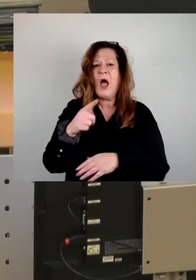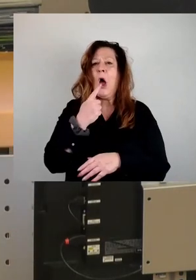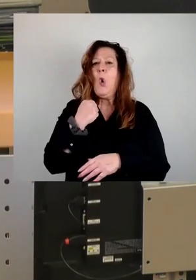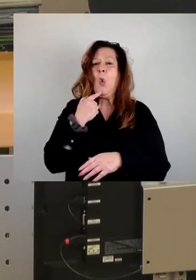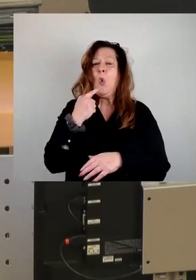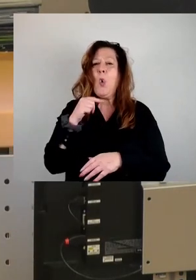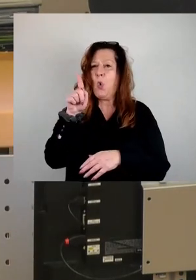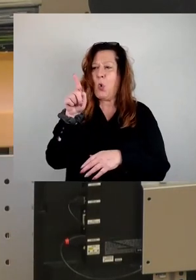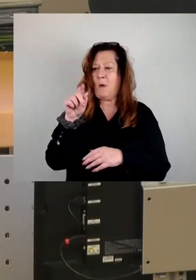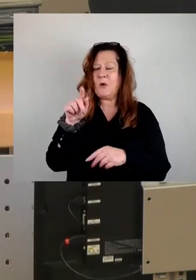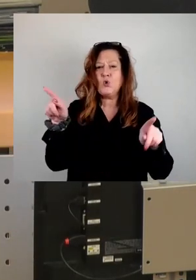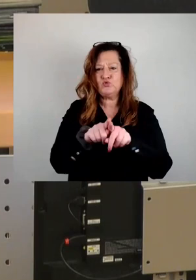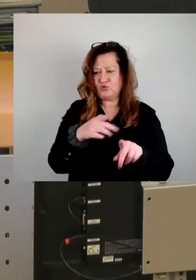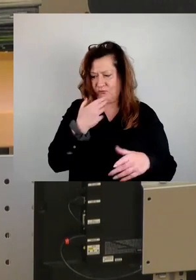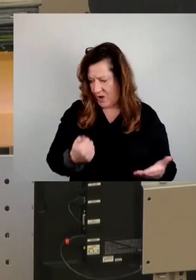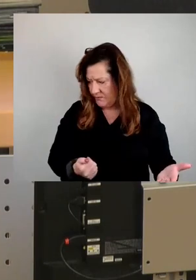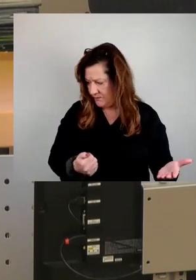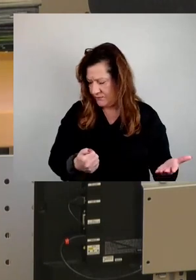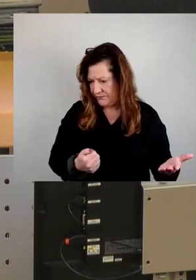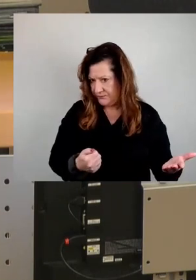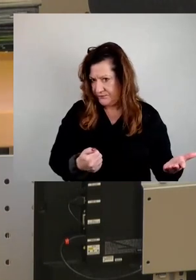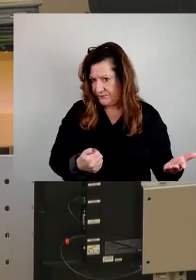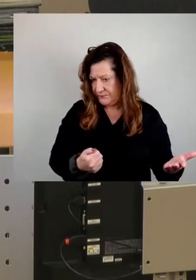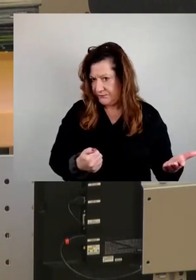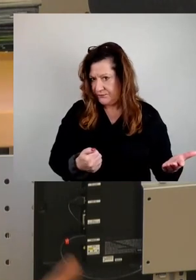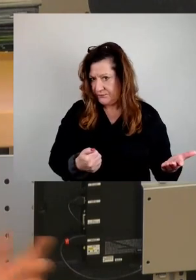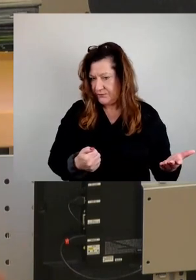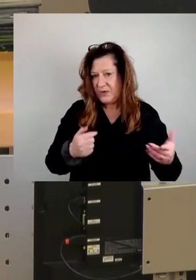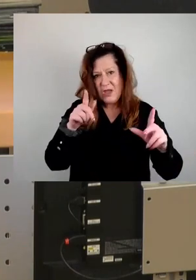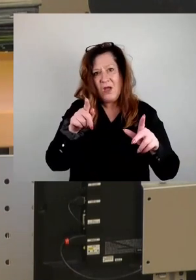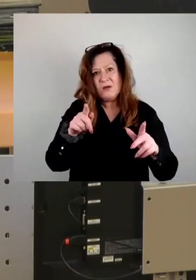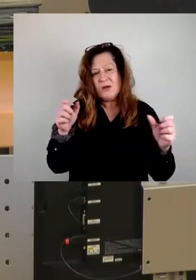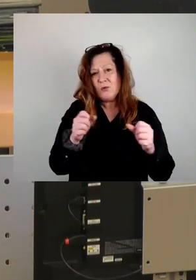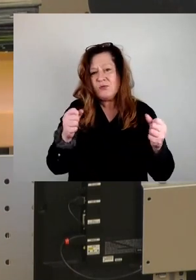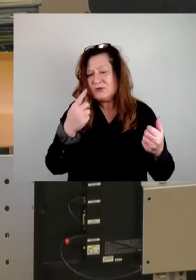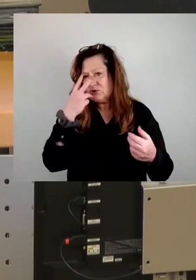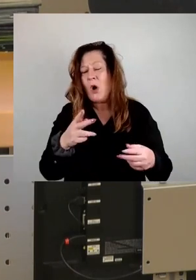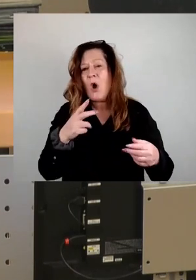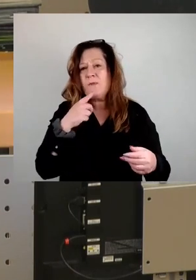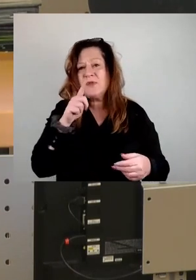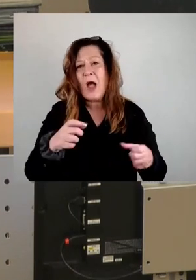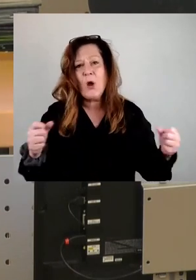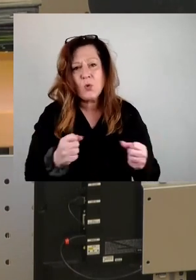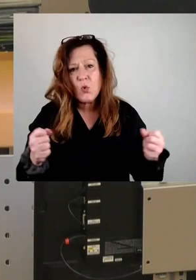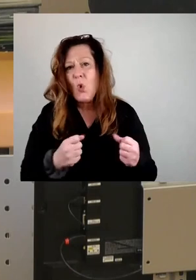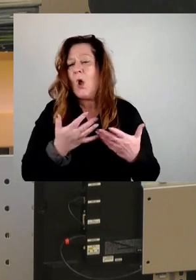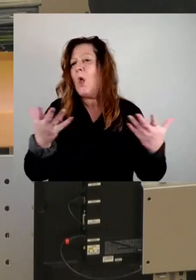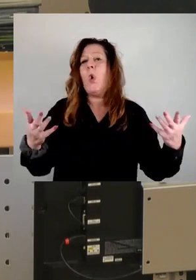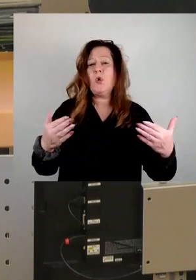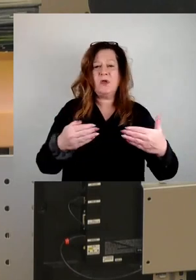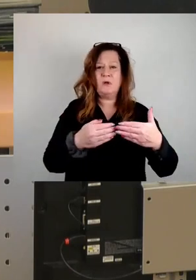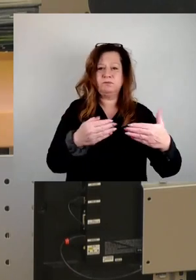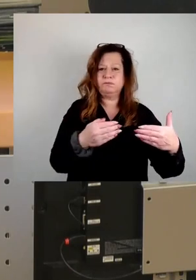in Dresden können Sie nachgucken, ist es dort kühl, ist dort eine Zone, aus der Kühle ausgeht, ist